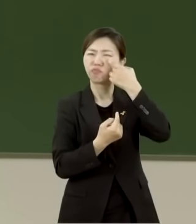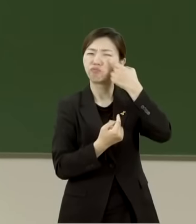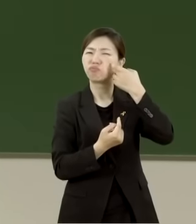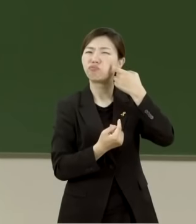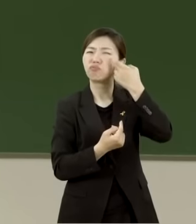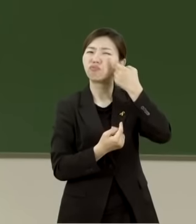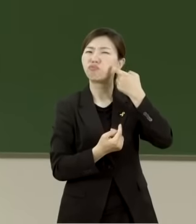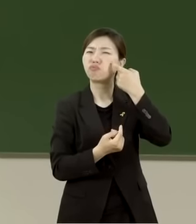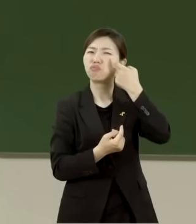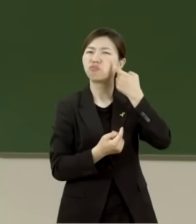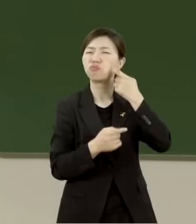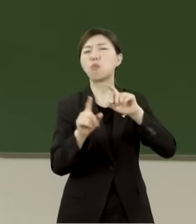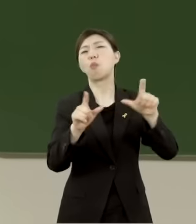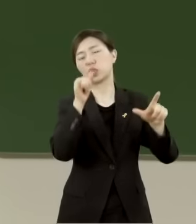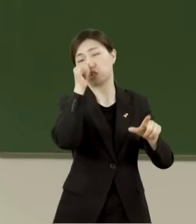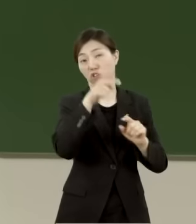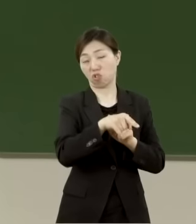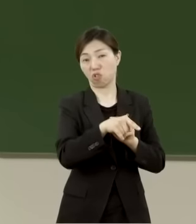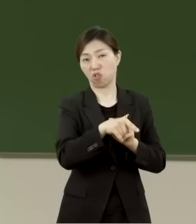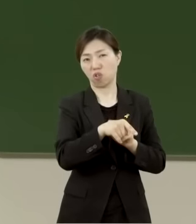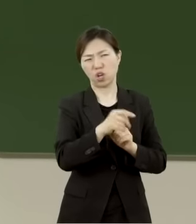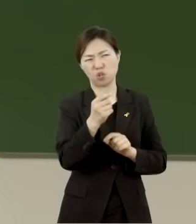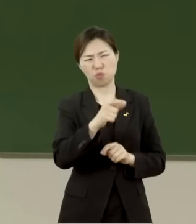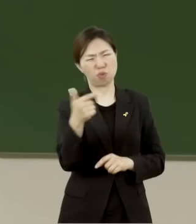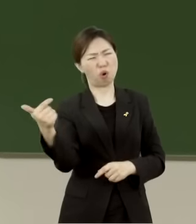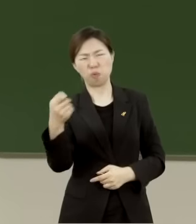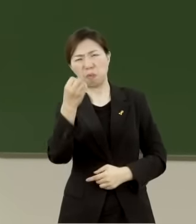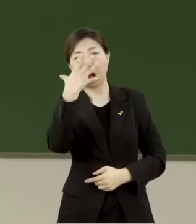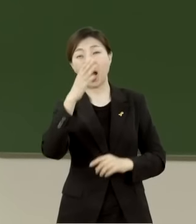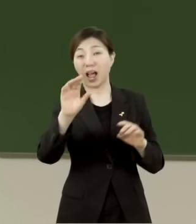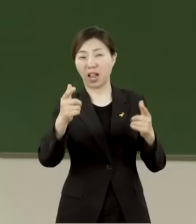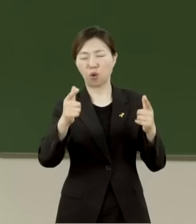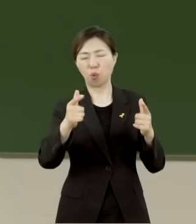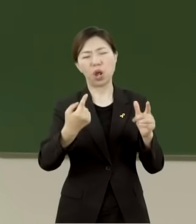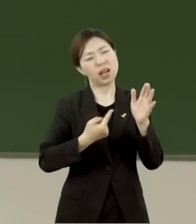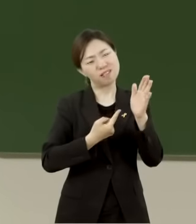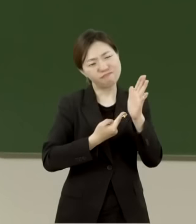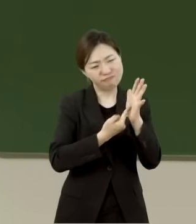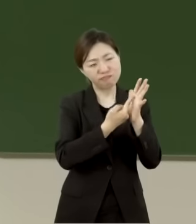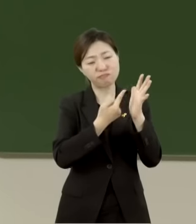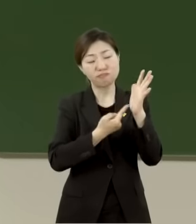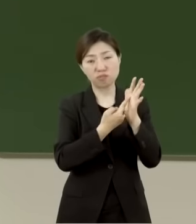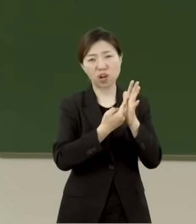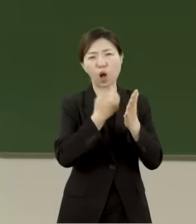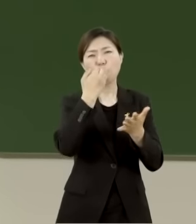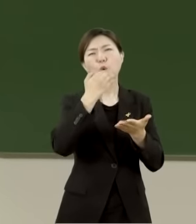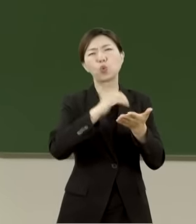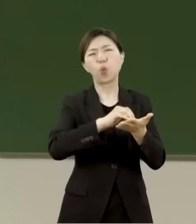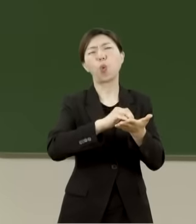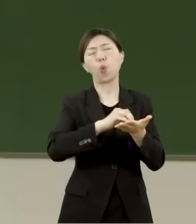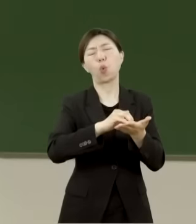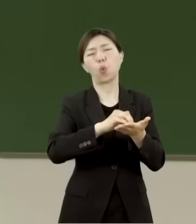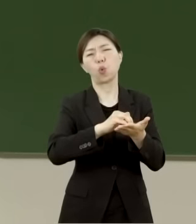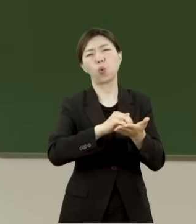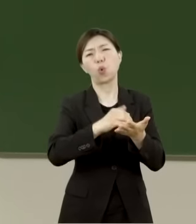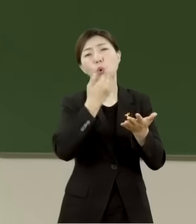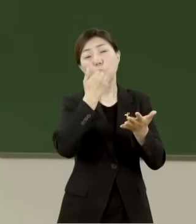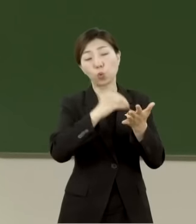원래 그런 거예요 그렇다고 막 흉해 보이지는 않고요 조각하다 보니깐 돌 상태가 그